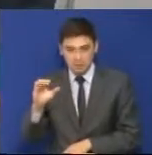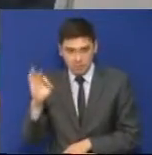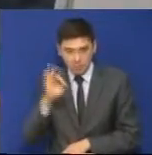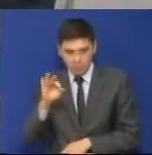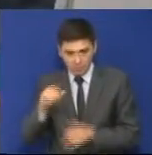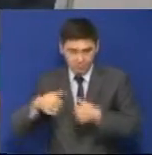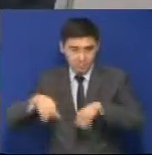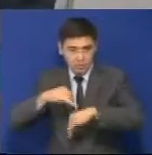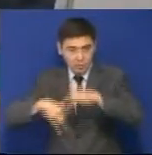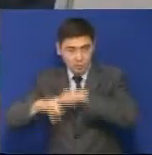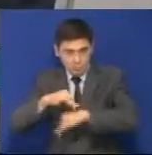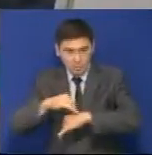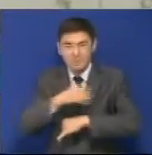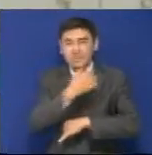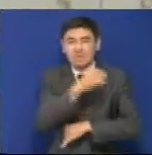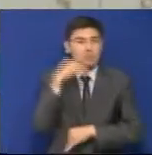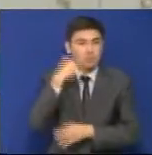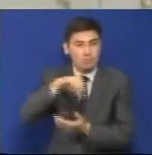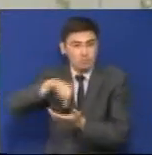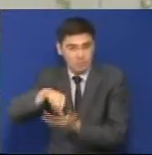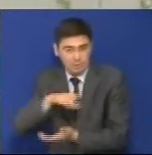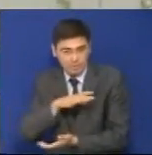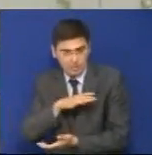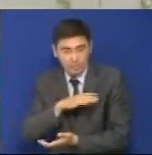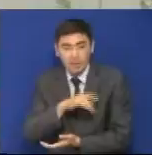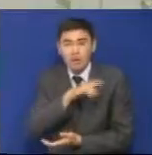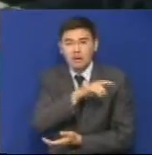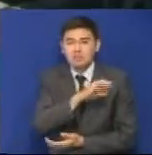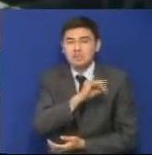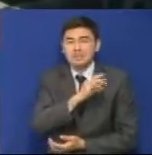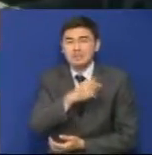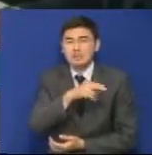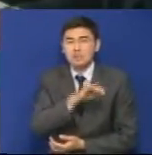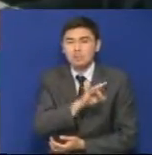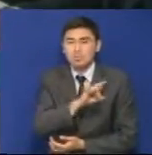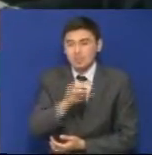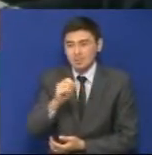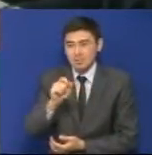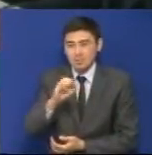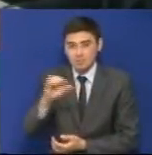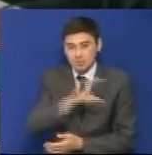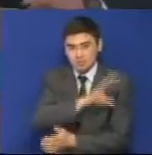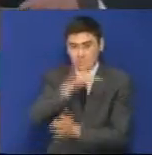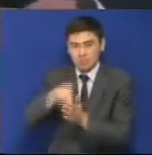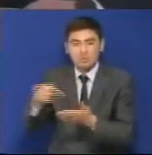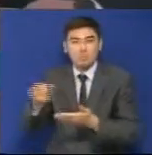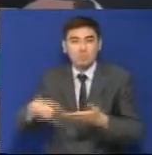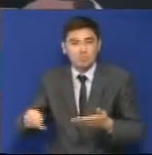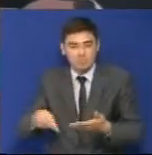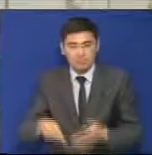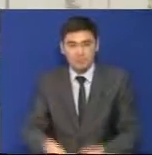Армения астанасында Сингапур Еуразиялық экономикалық одақ пен еркін сауда аймағын құру туралы келісімге қол қойған еді.